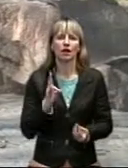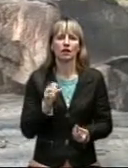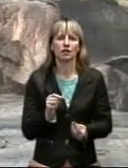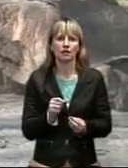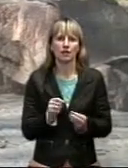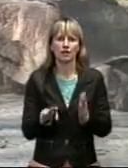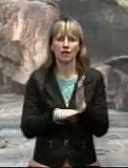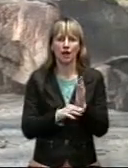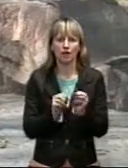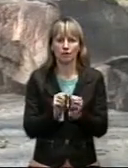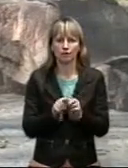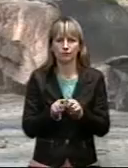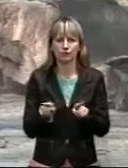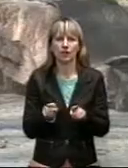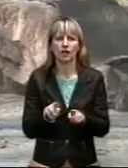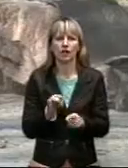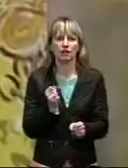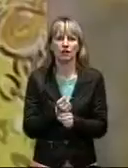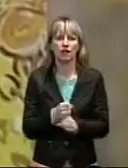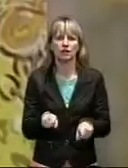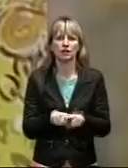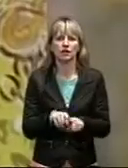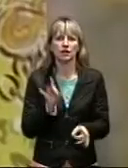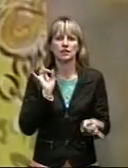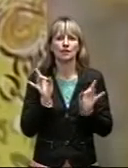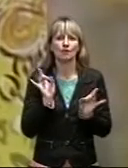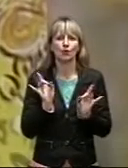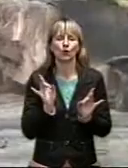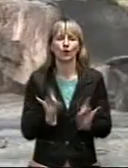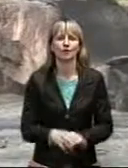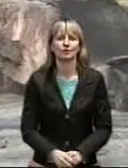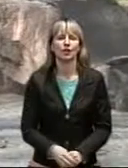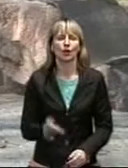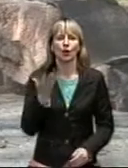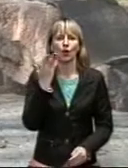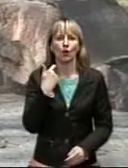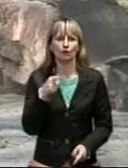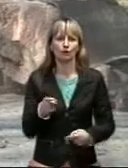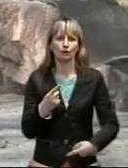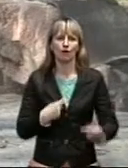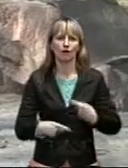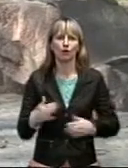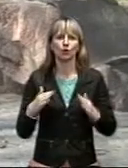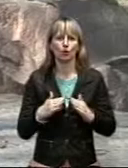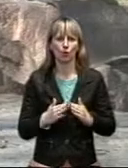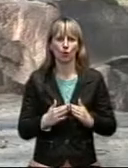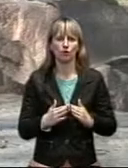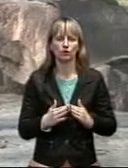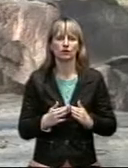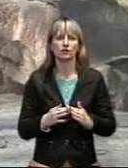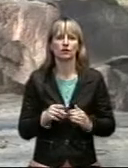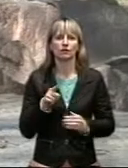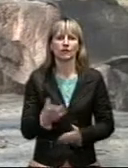щепині деревини і видає такі звуки, так бом-бом. І коли він повернувся додому,